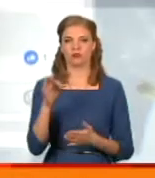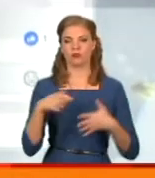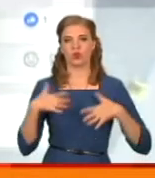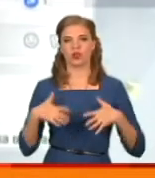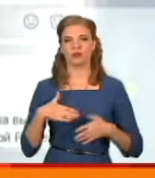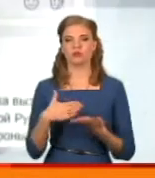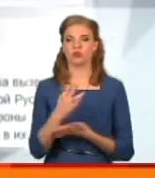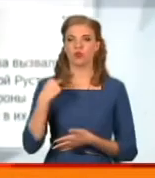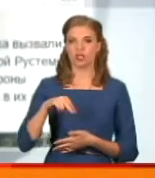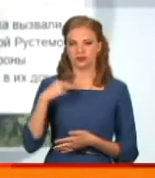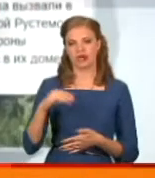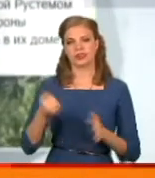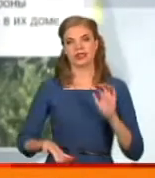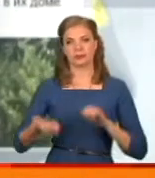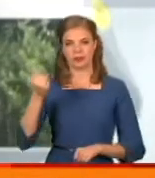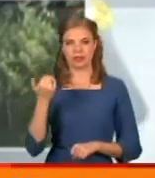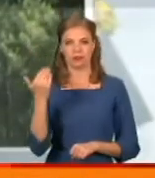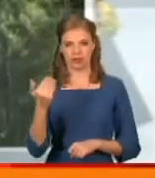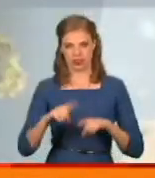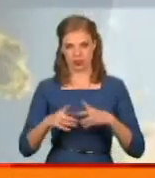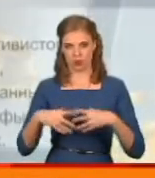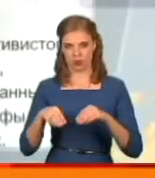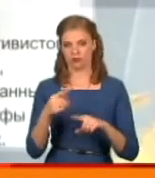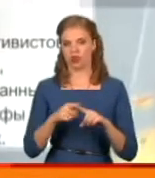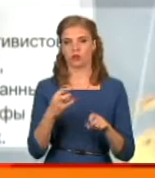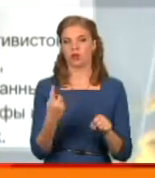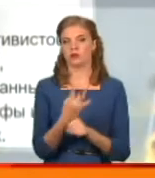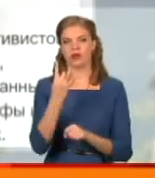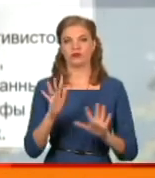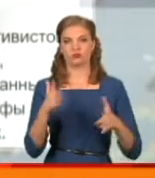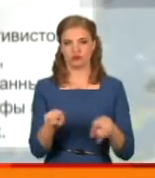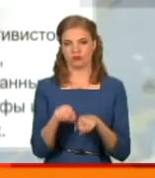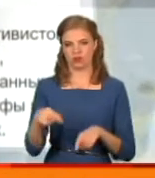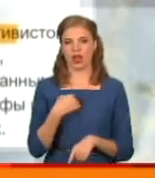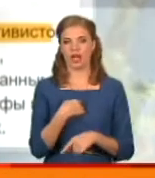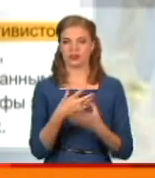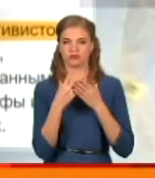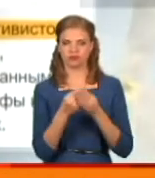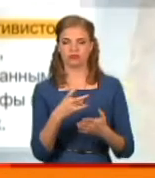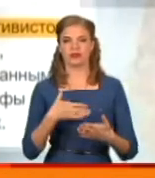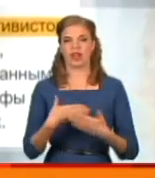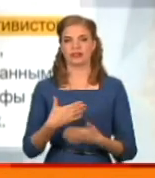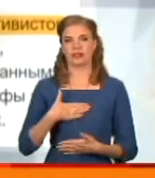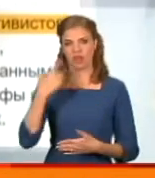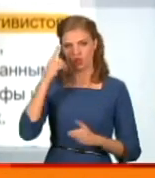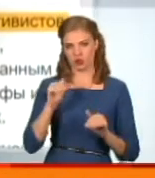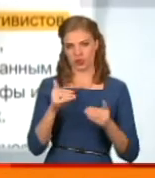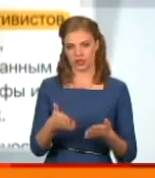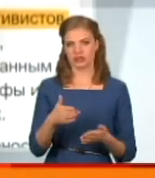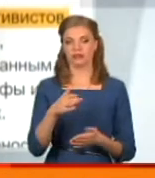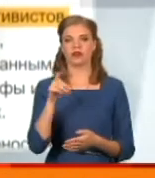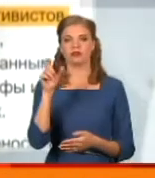кримських політв'язнів і підтримували їхніх родичів. Це не перший случай подобного агресивного давлення на активістів нашої ініціативи.